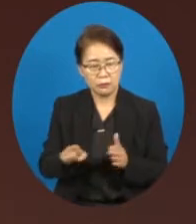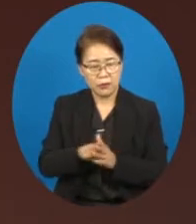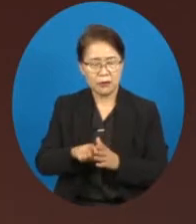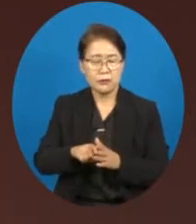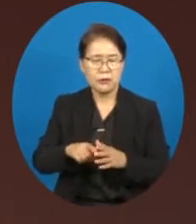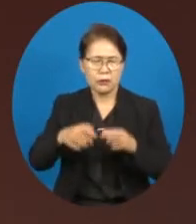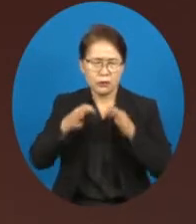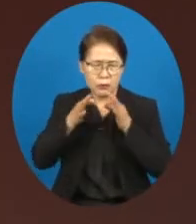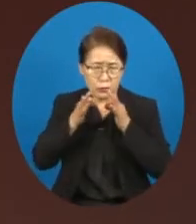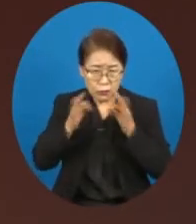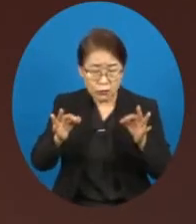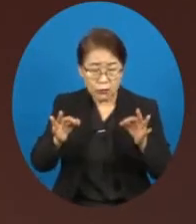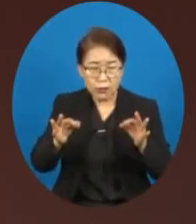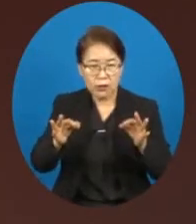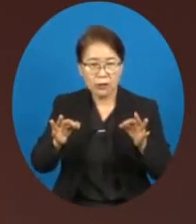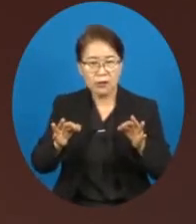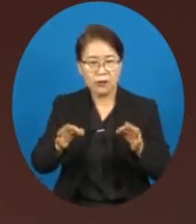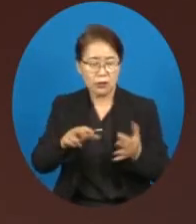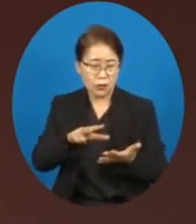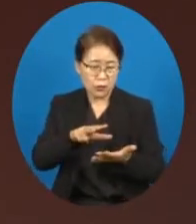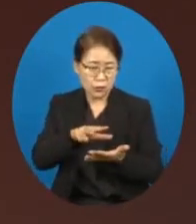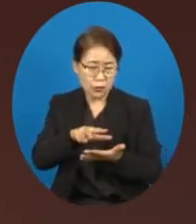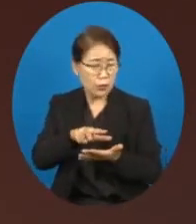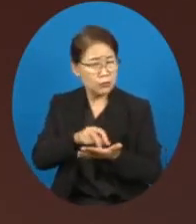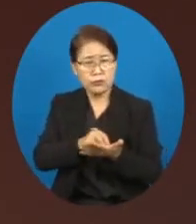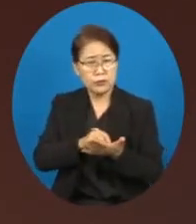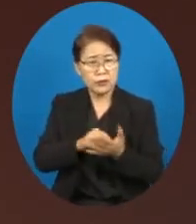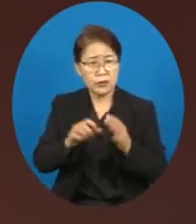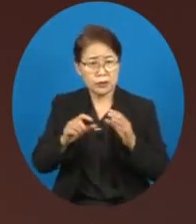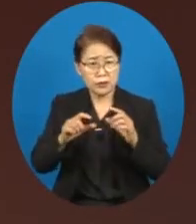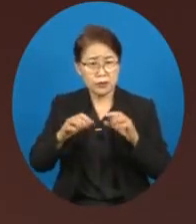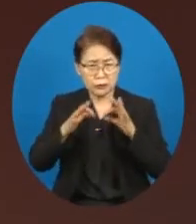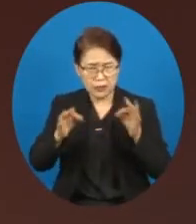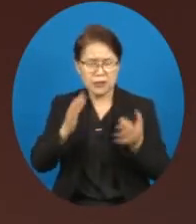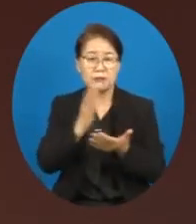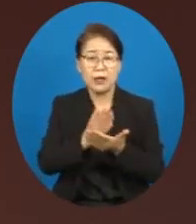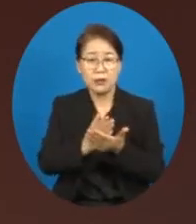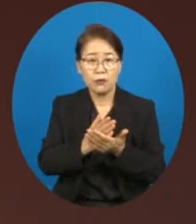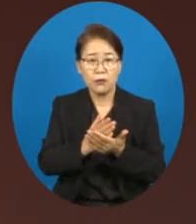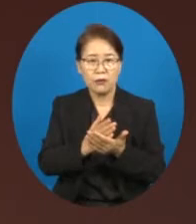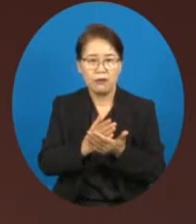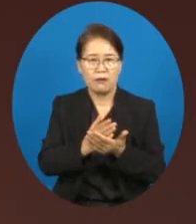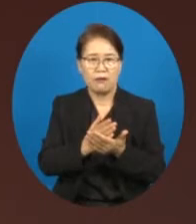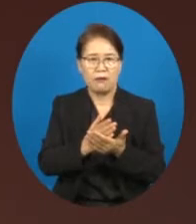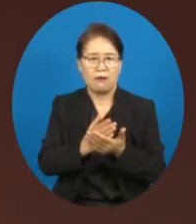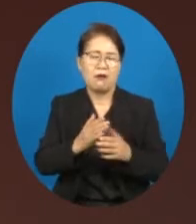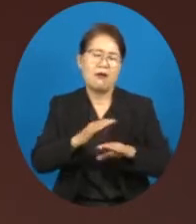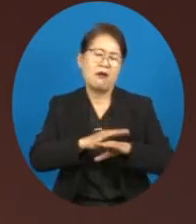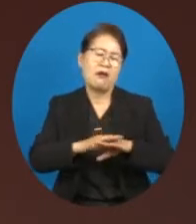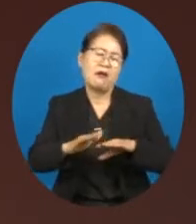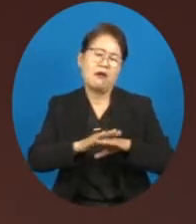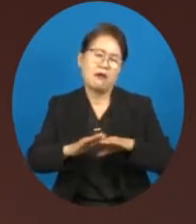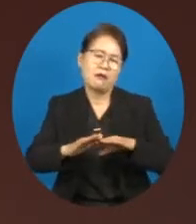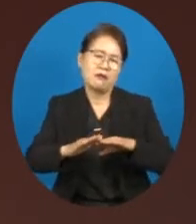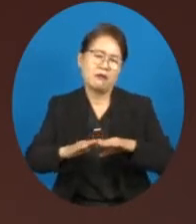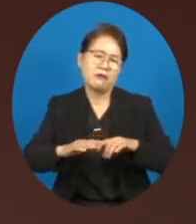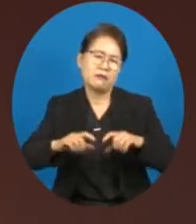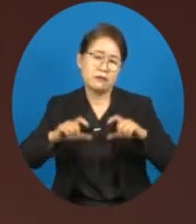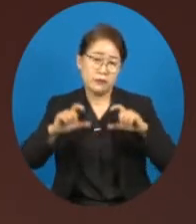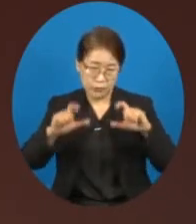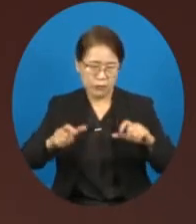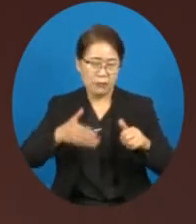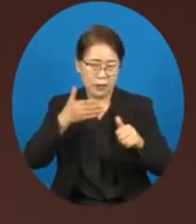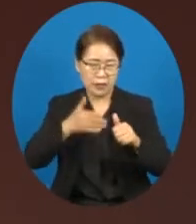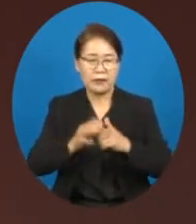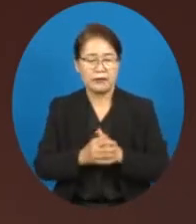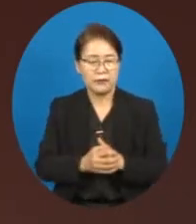외치되 문제를 외치지 말고 뭘 외치라고요? 해답을 외치라는 거예요.